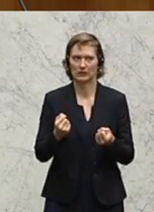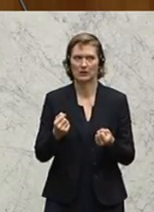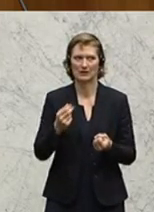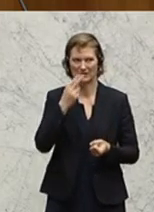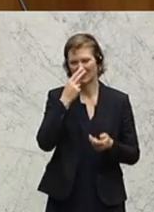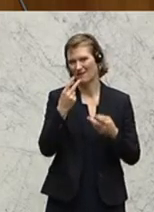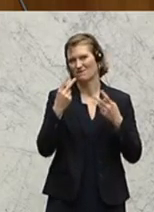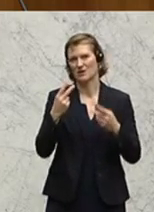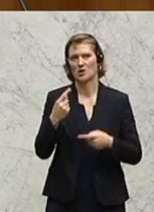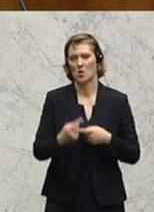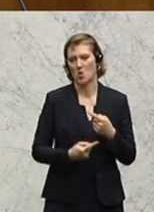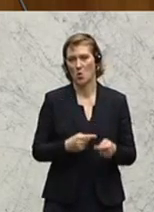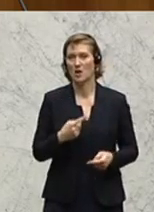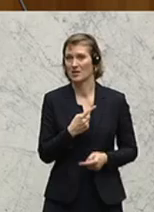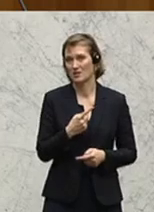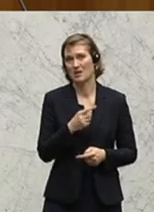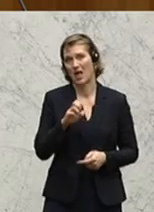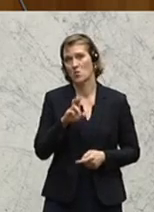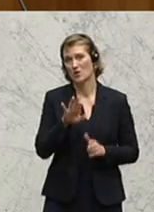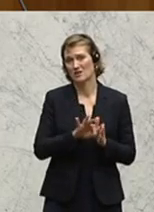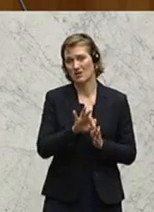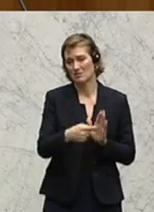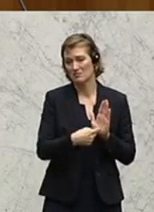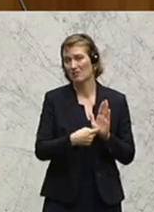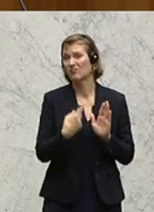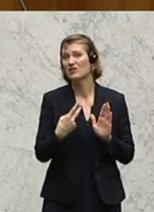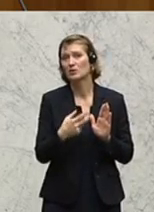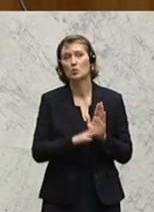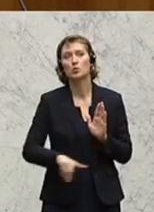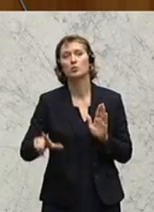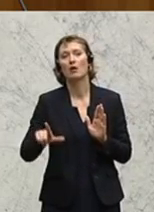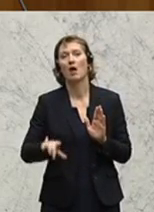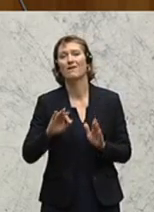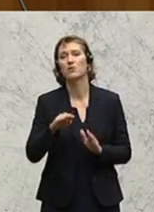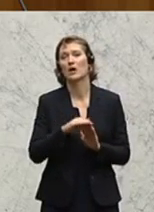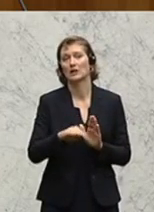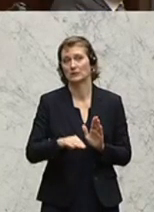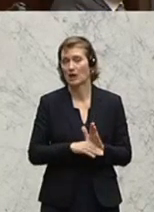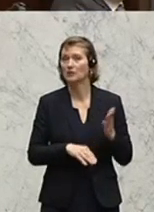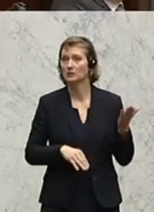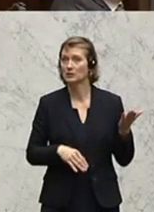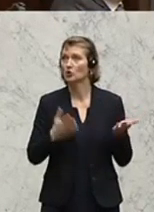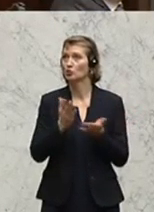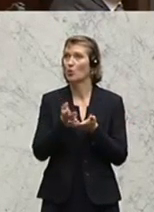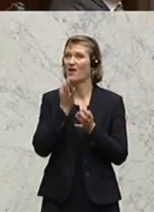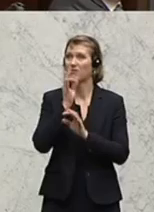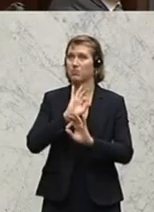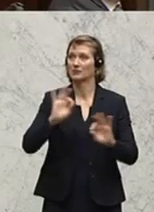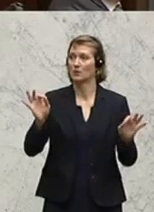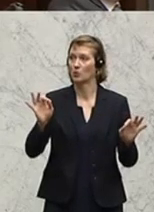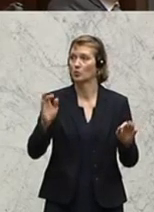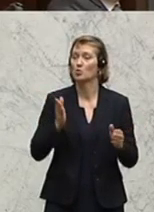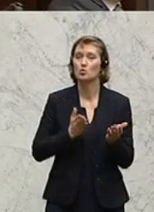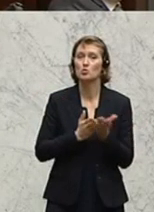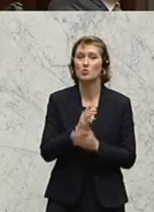erkennen, welche wichtige Rolle diese EU-Richtlinie hat, die die Grundlage dieses Gesetzes ist. Und die Verbesserungen,